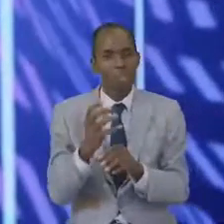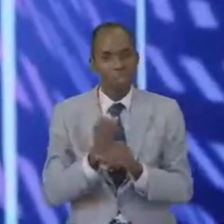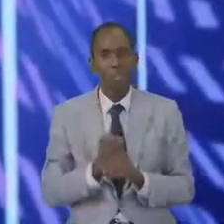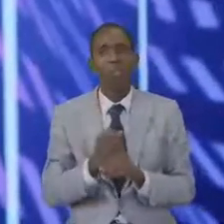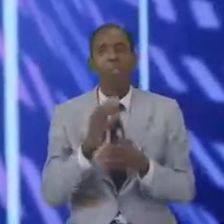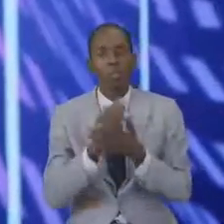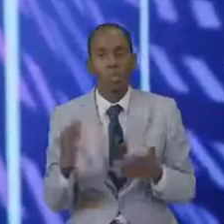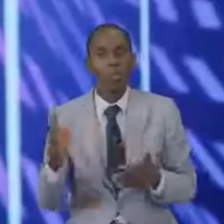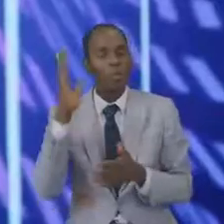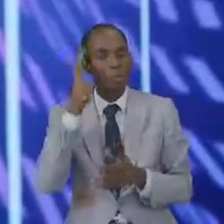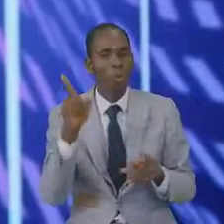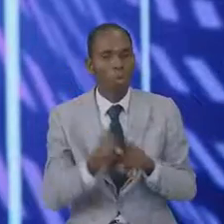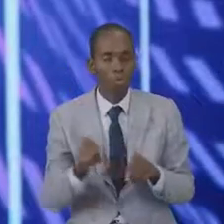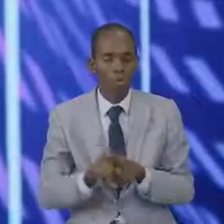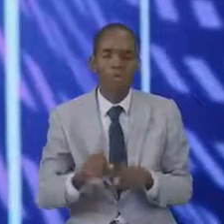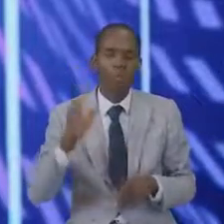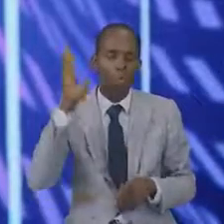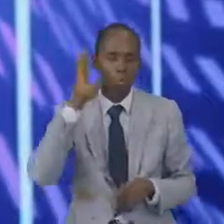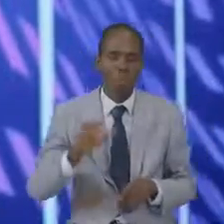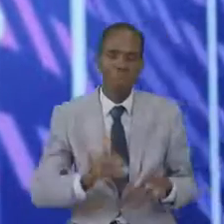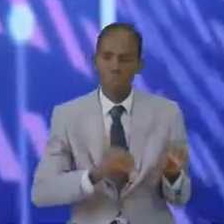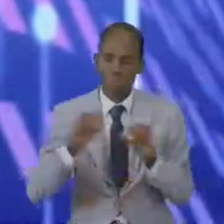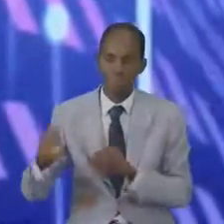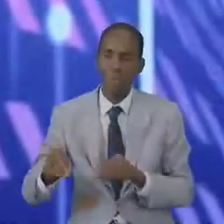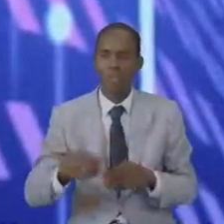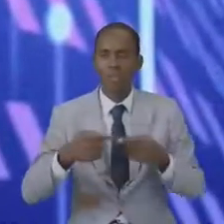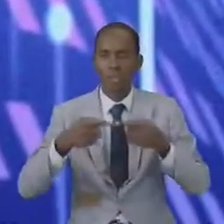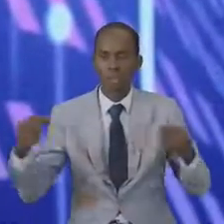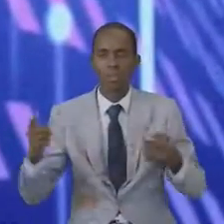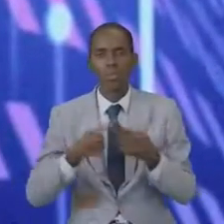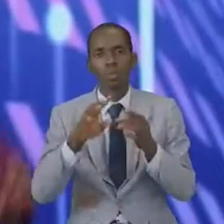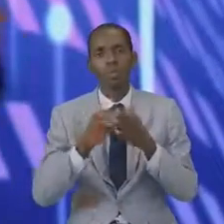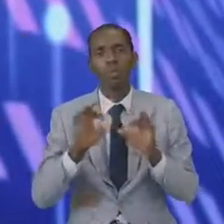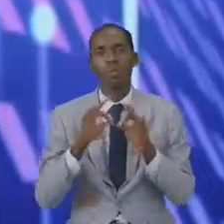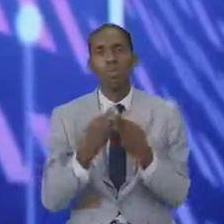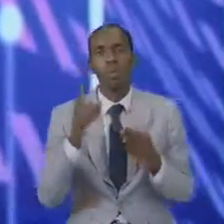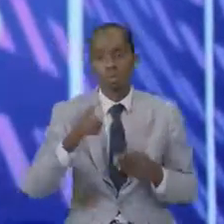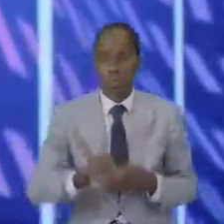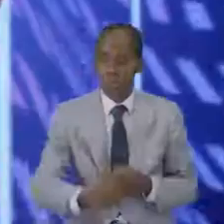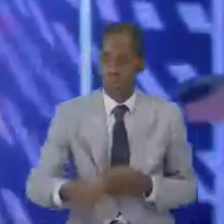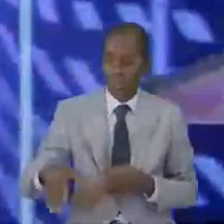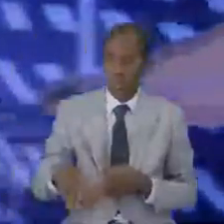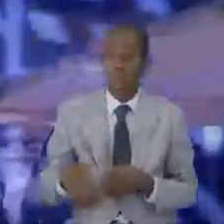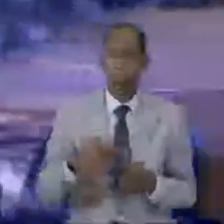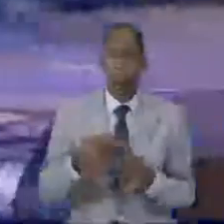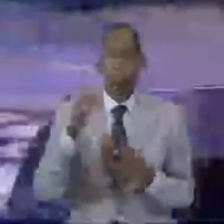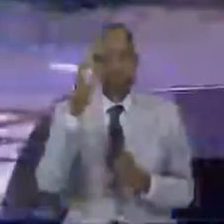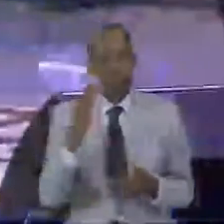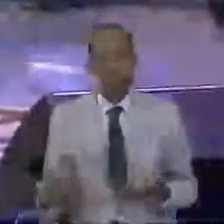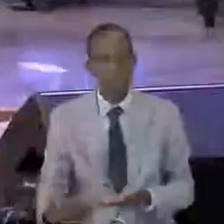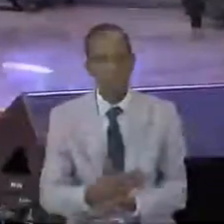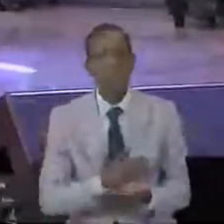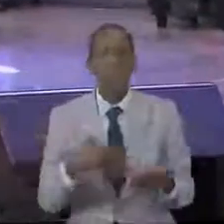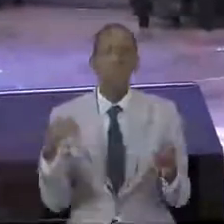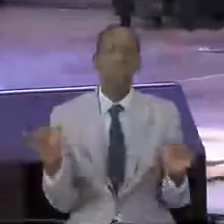semer la discorde dans ta propre famille si tu sèmes alors tu dois moissonner si tu fais cogner la tête des